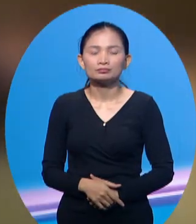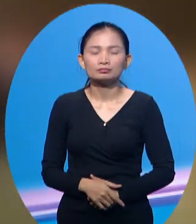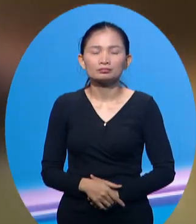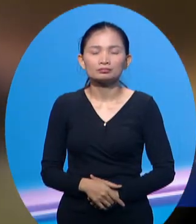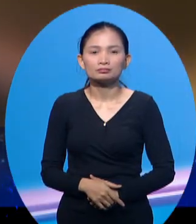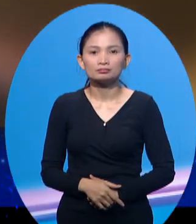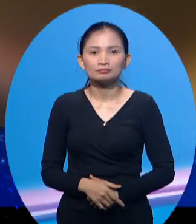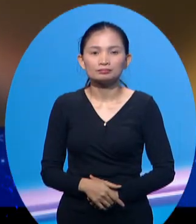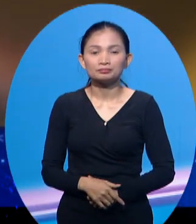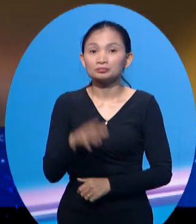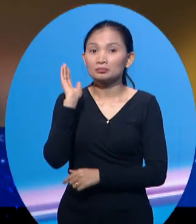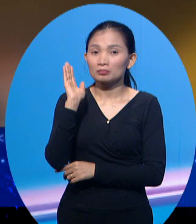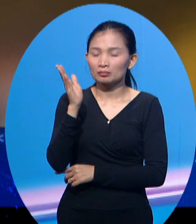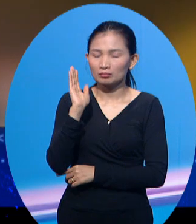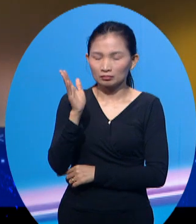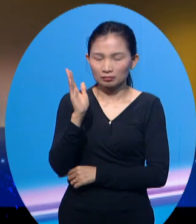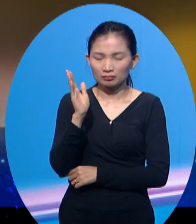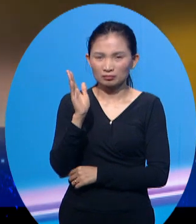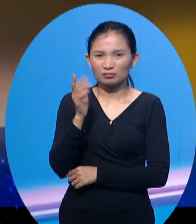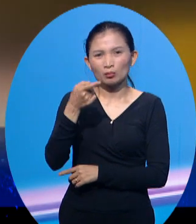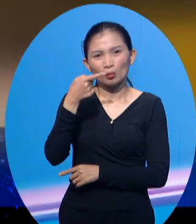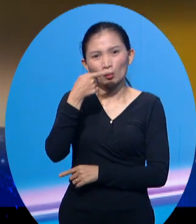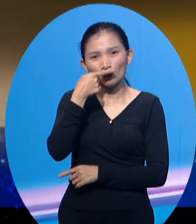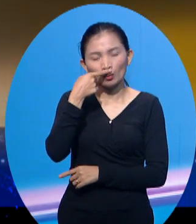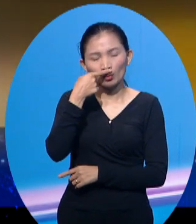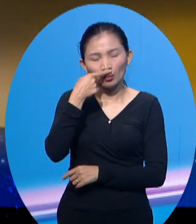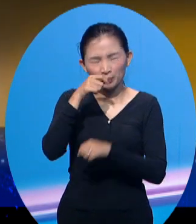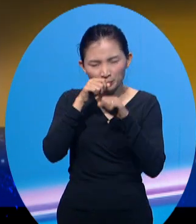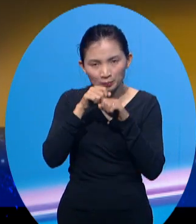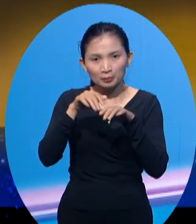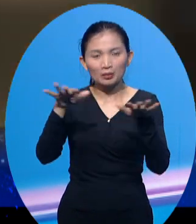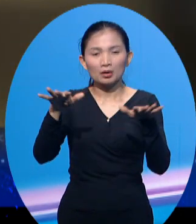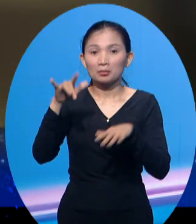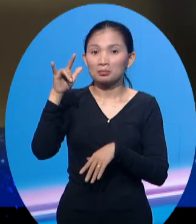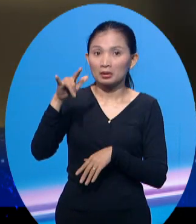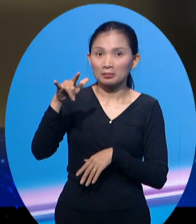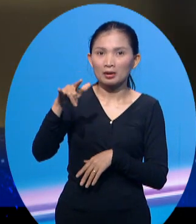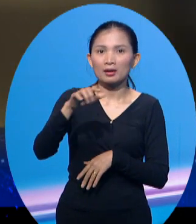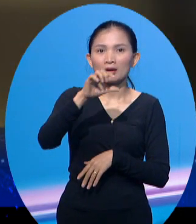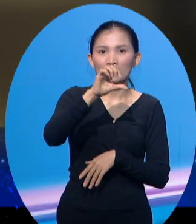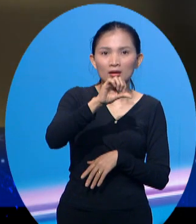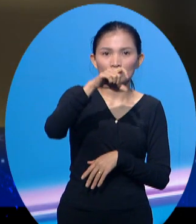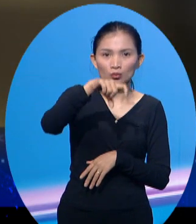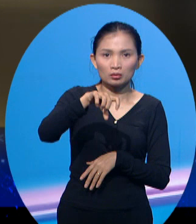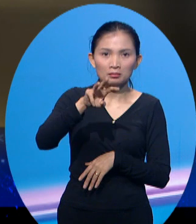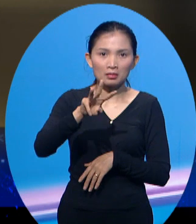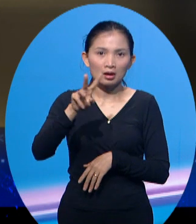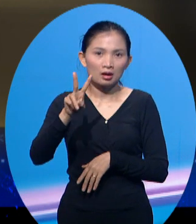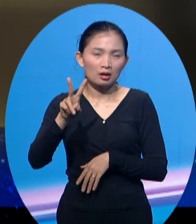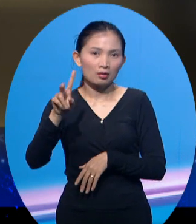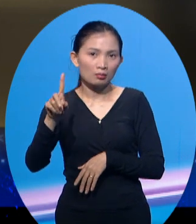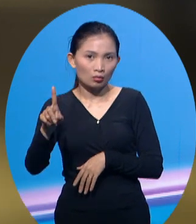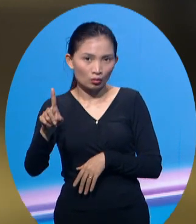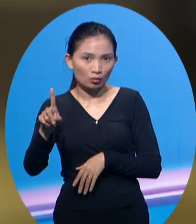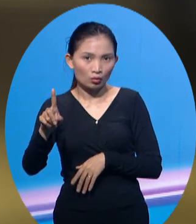Trong báo cáo do cơ quan điều tra an toàn vận tải Singapore công bố, chiếc máy bay mang số hiệu SQ321 đã phải trải qua tình trạng